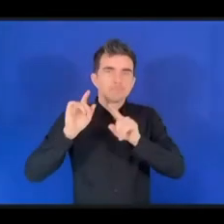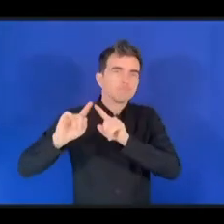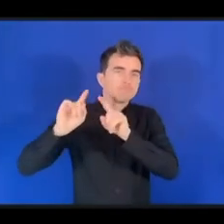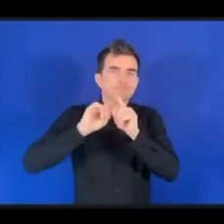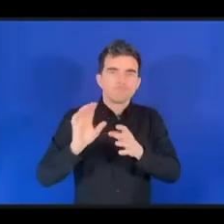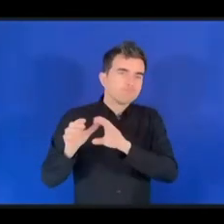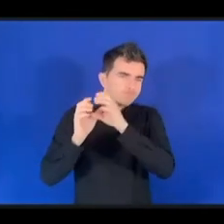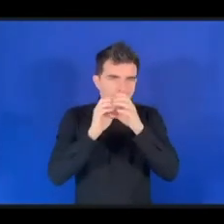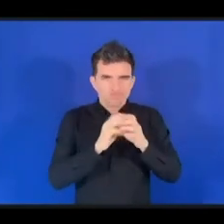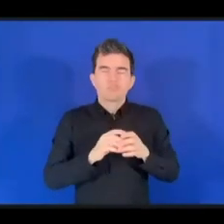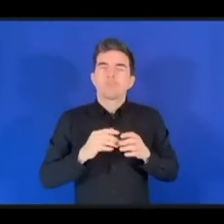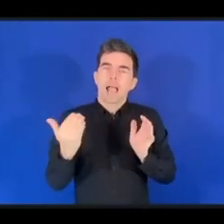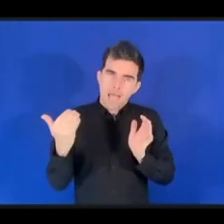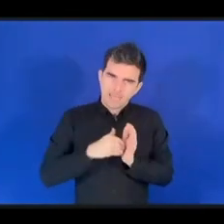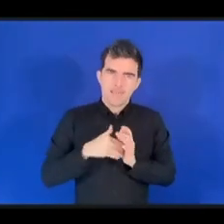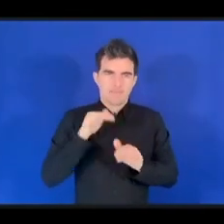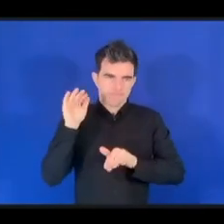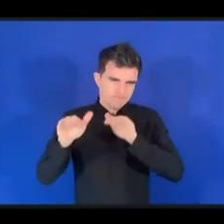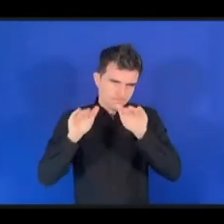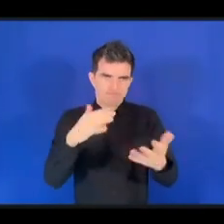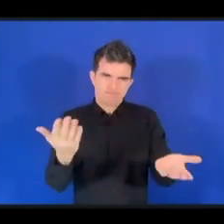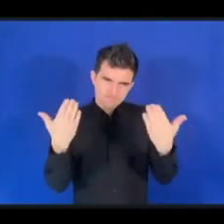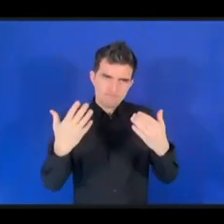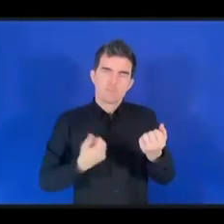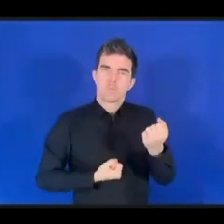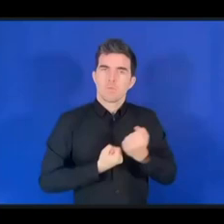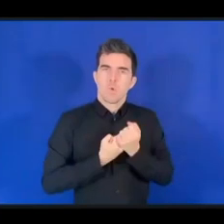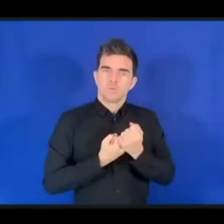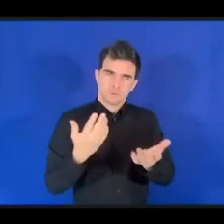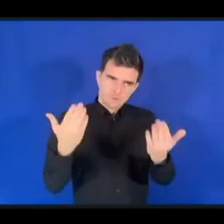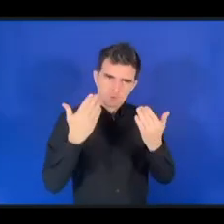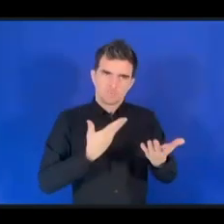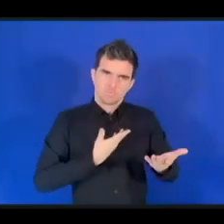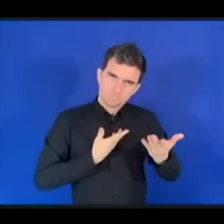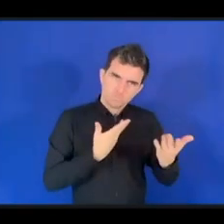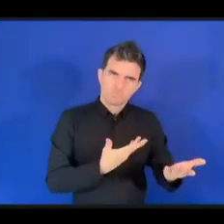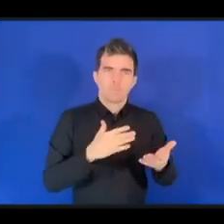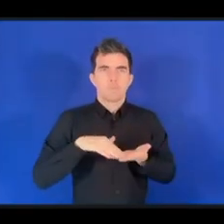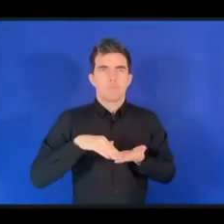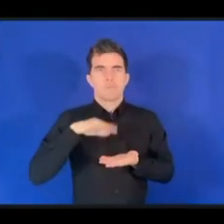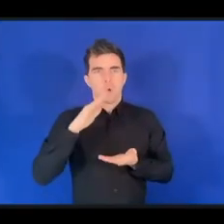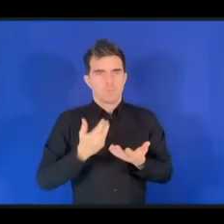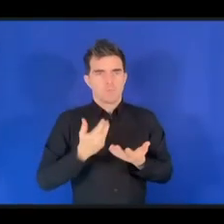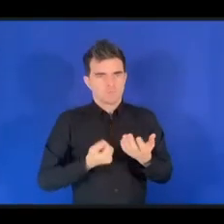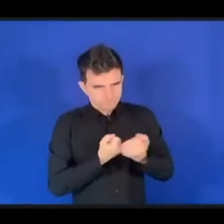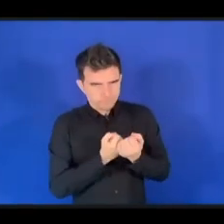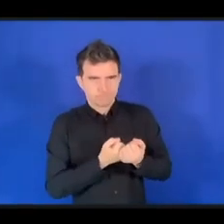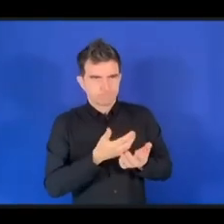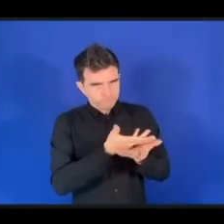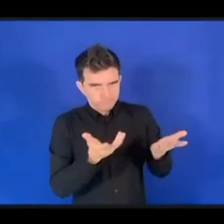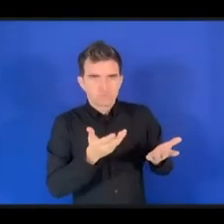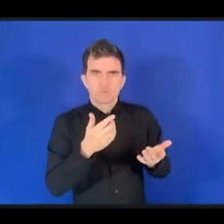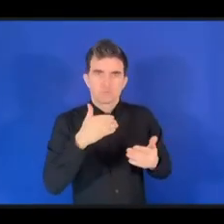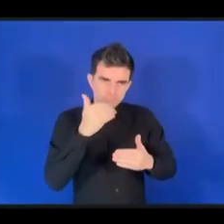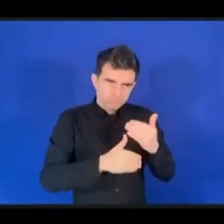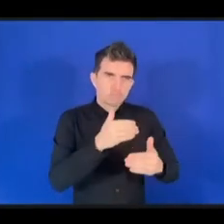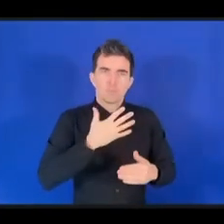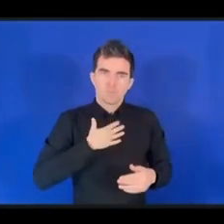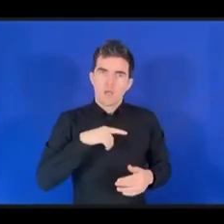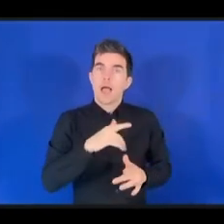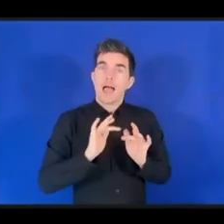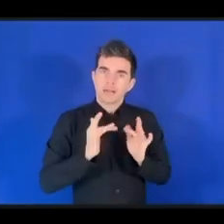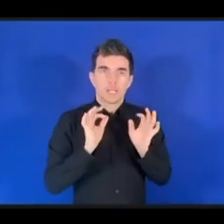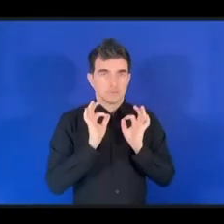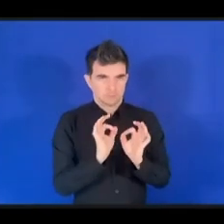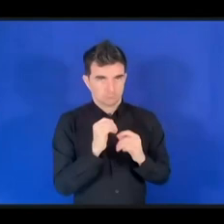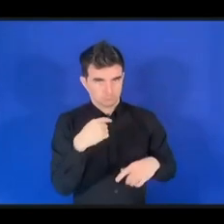toujours appuyer et soutenir les institutions et les processus qui permettent le bon fonctionnement de l'Internet car leur stabilité leur santé